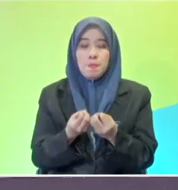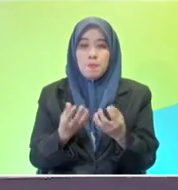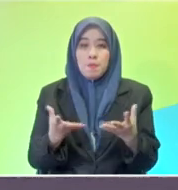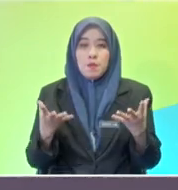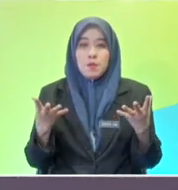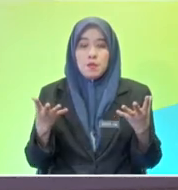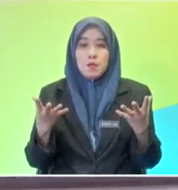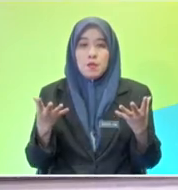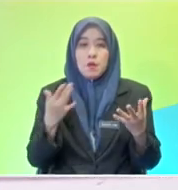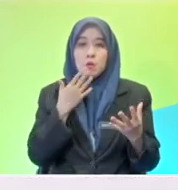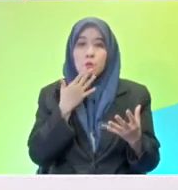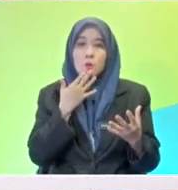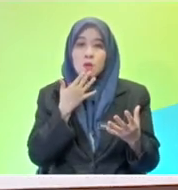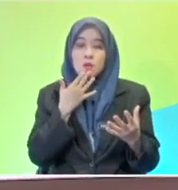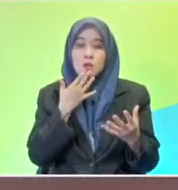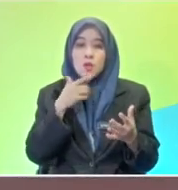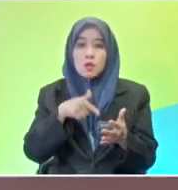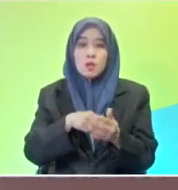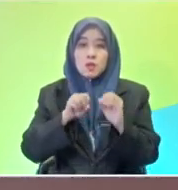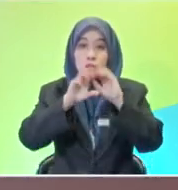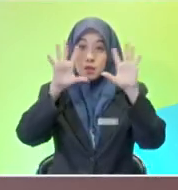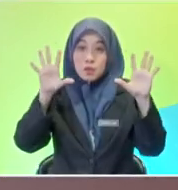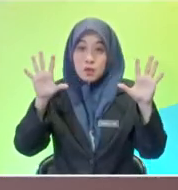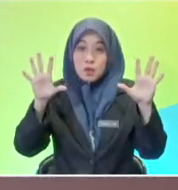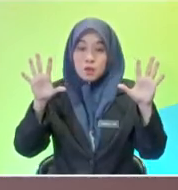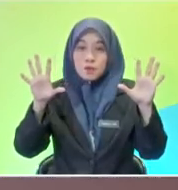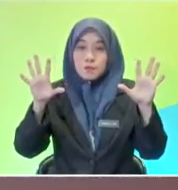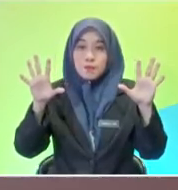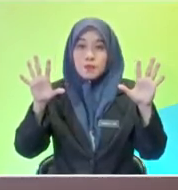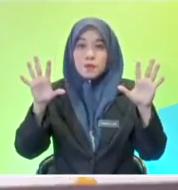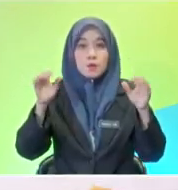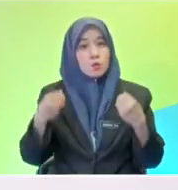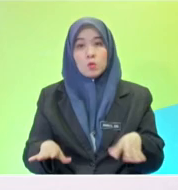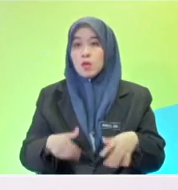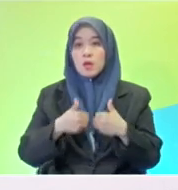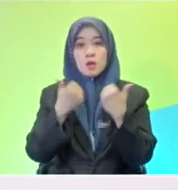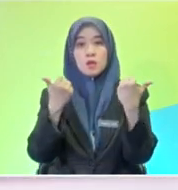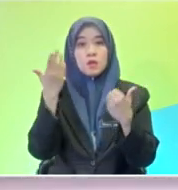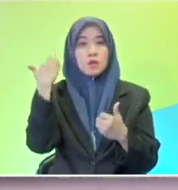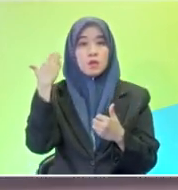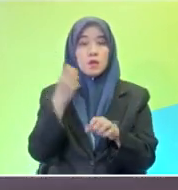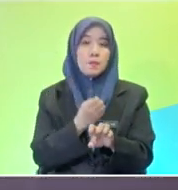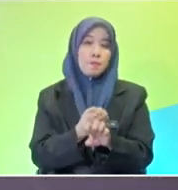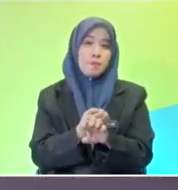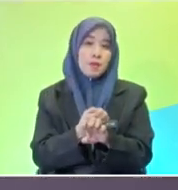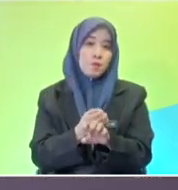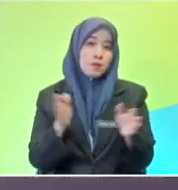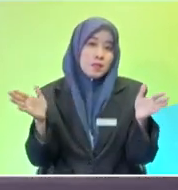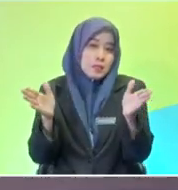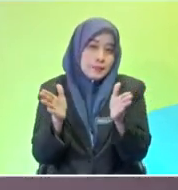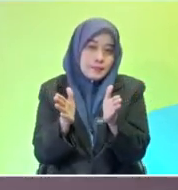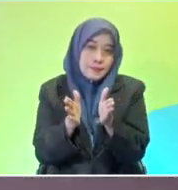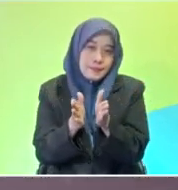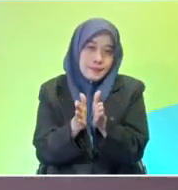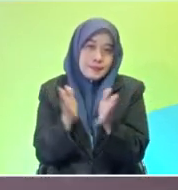pasir, tengok warna dia lebih cerah, betul tak? Betul. Dan juga saya dah asingkan tadi batu, cikgu. Batu kecil.